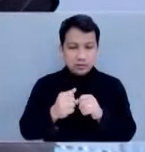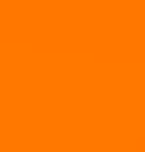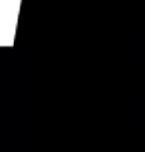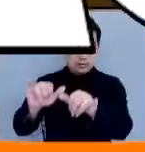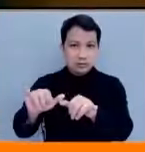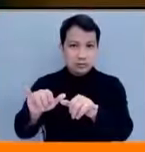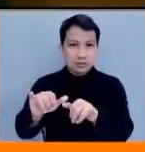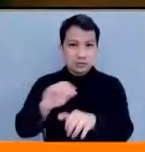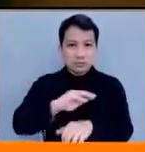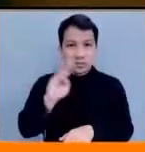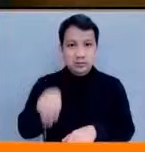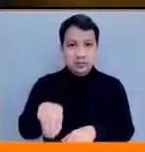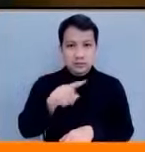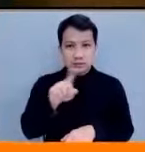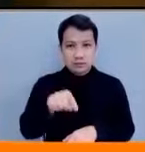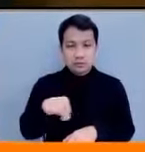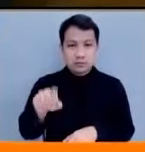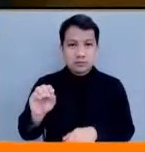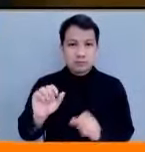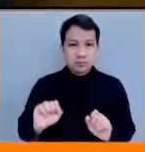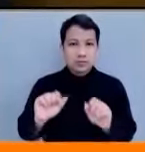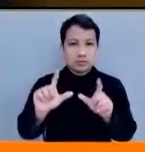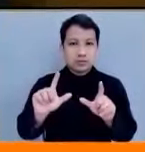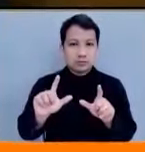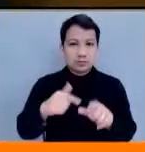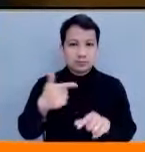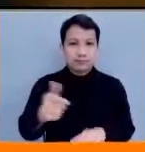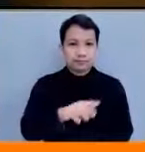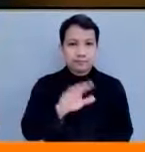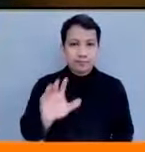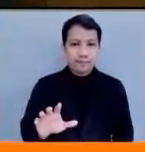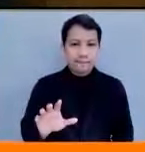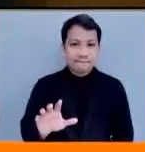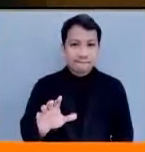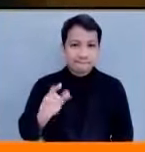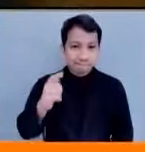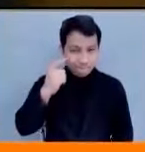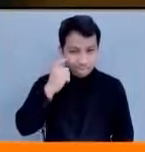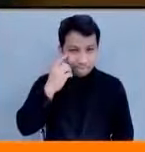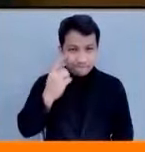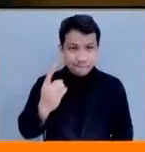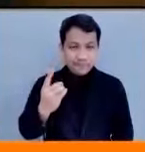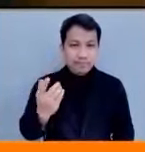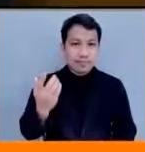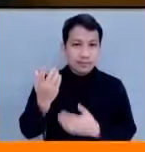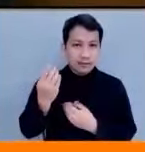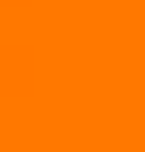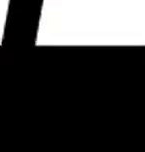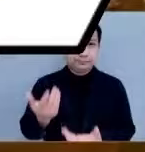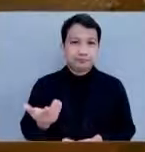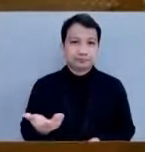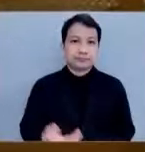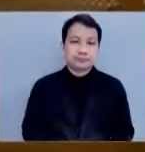Zoo. At live mula sa Manila Zoo, nasa frontline ng balitang yan, si Gary De Leon. Gary.